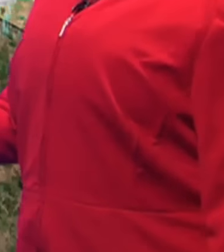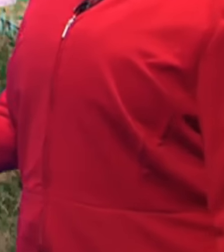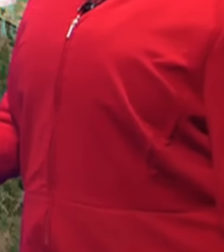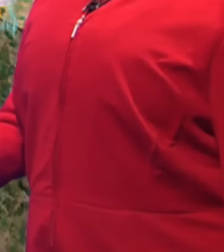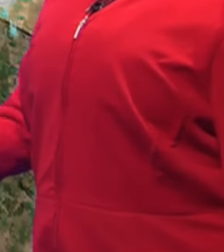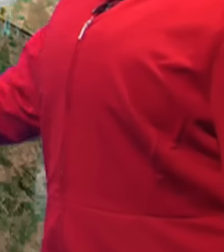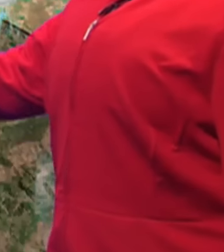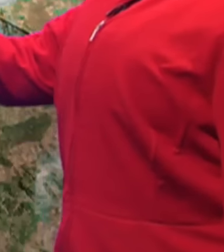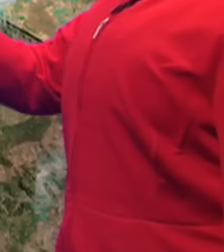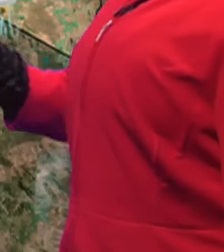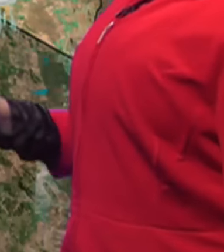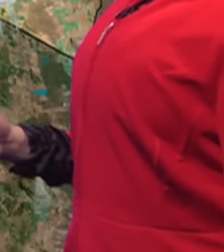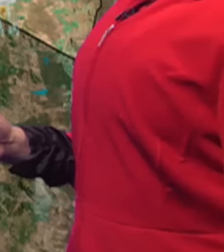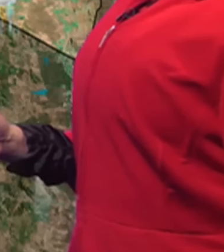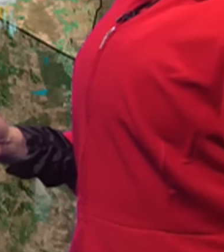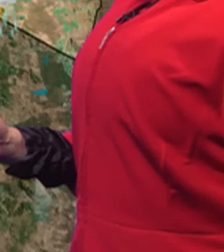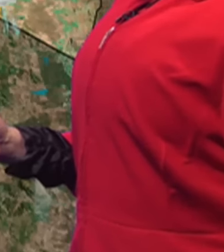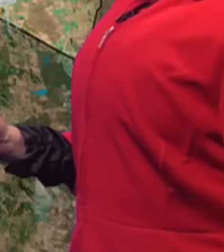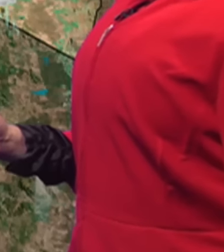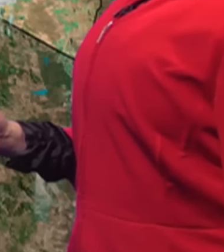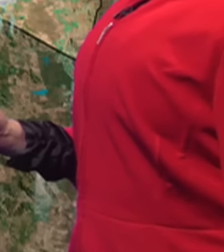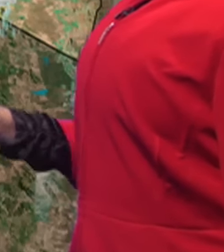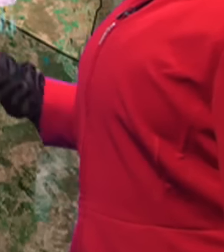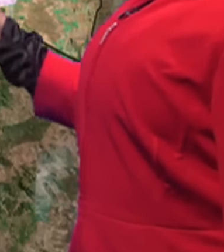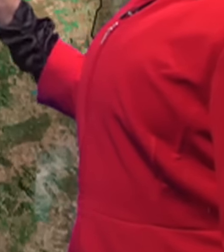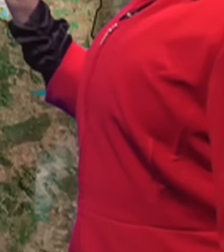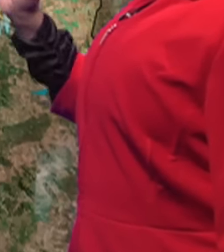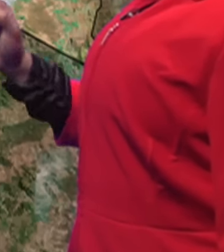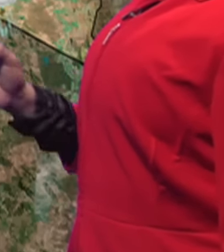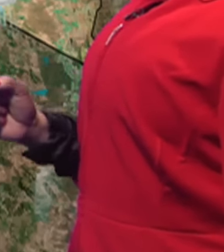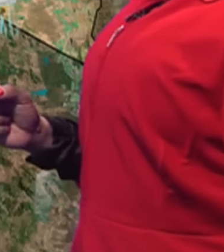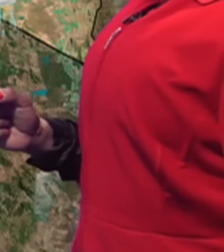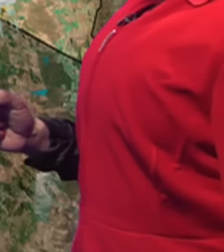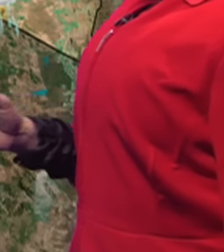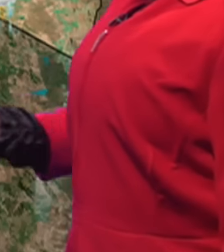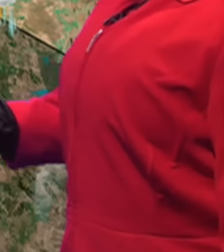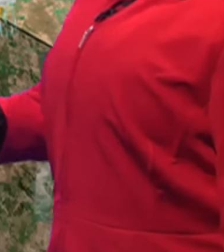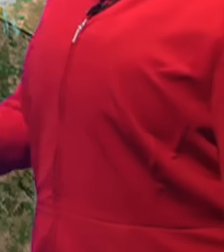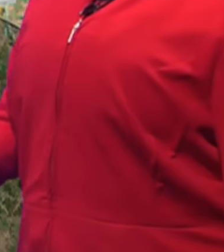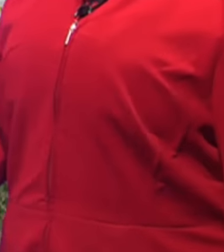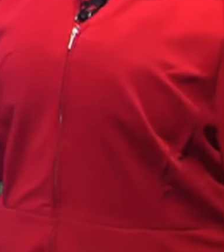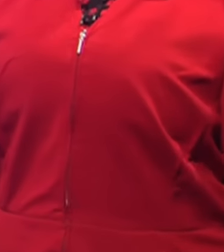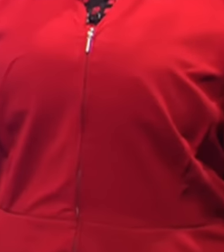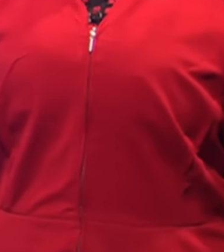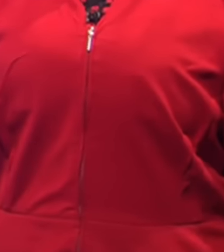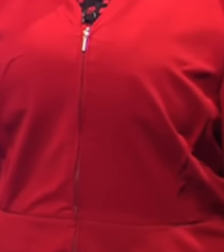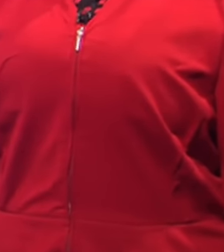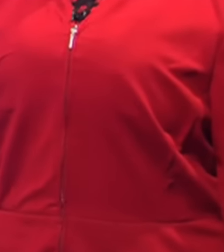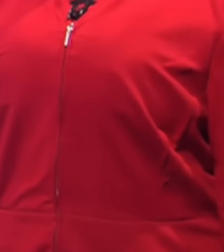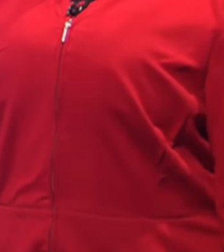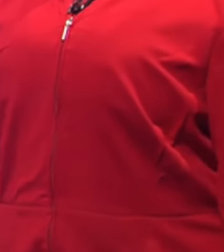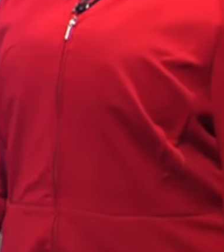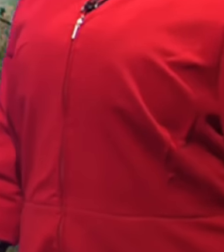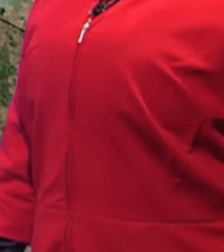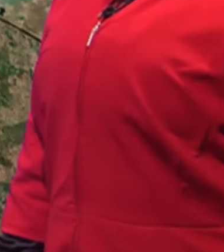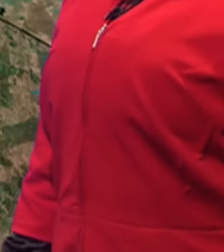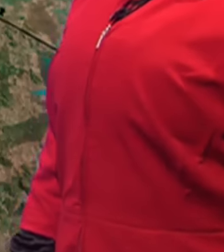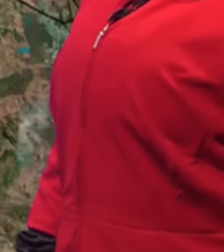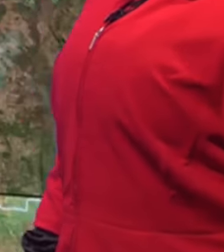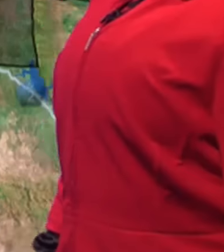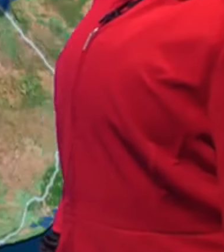re santšane re itemogela tšona Mašišing ka tše masomepedi hlano Skukuza ka tše masomepedi senyane Carolina le gona ka tše masomepedi tshelela